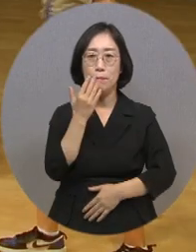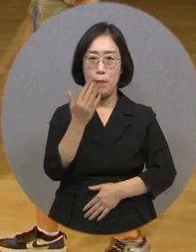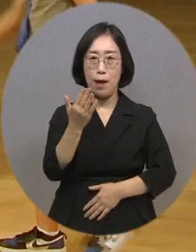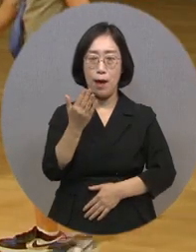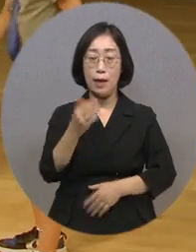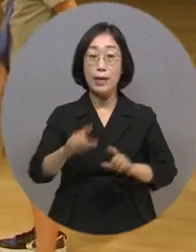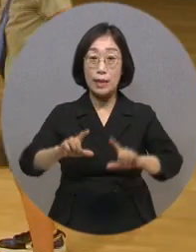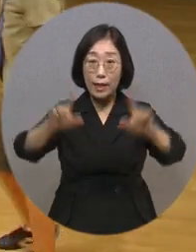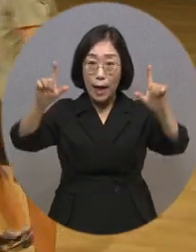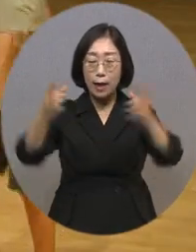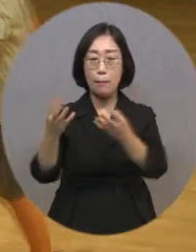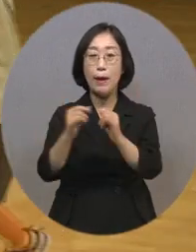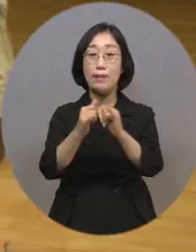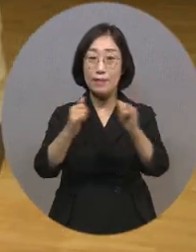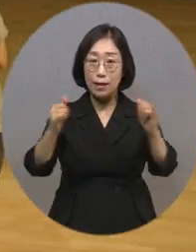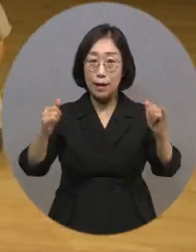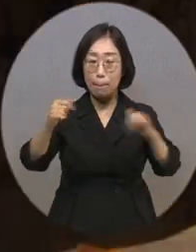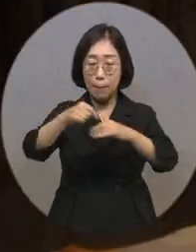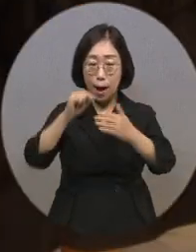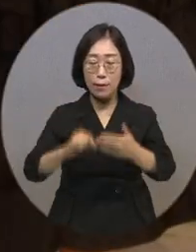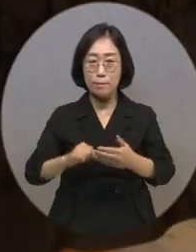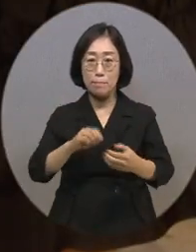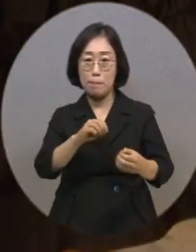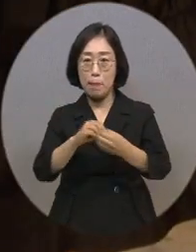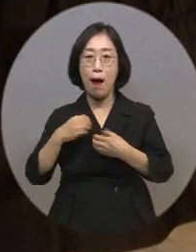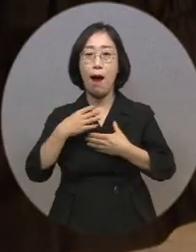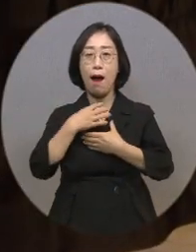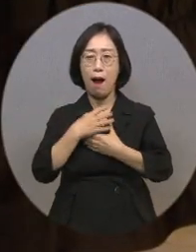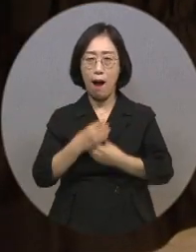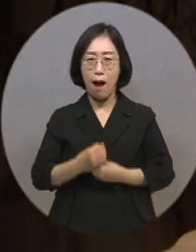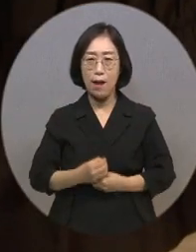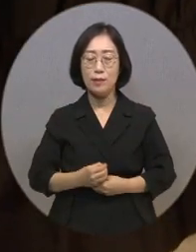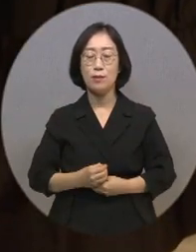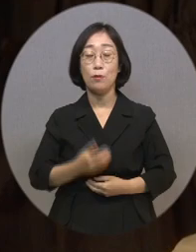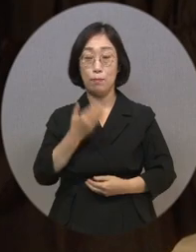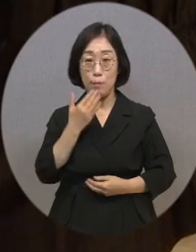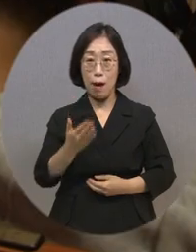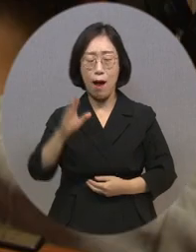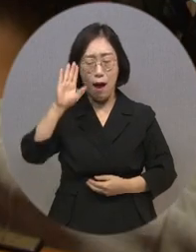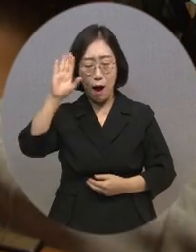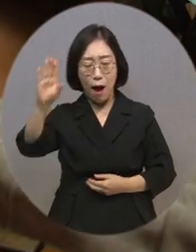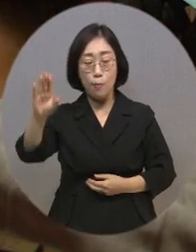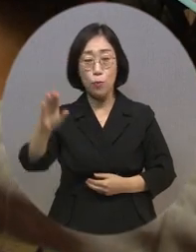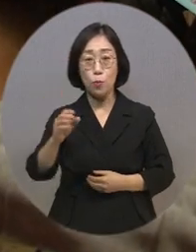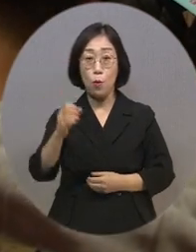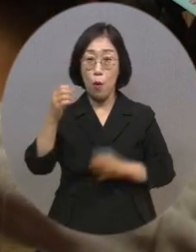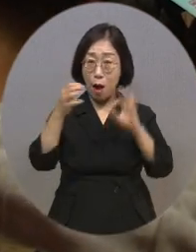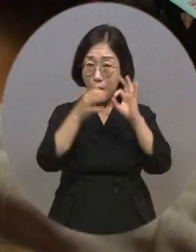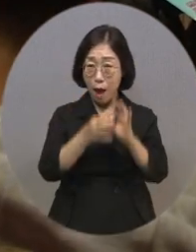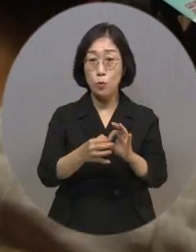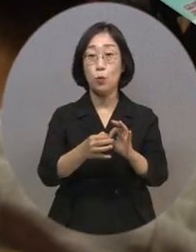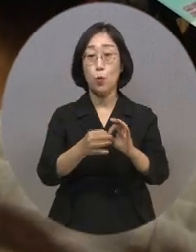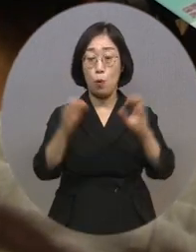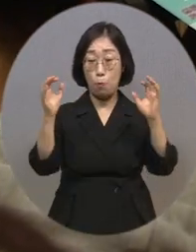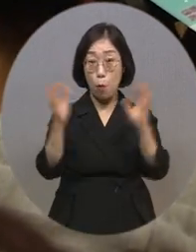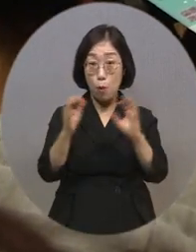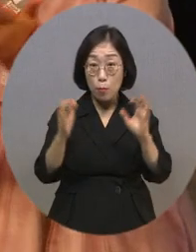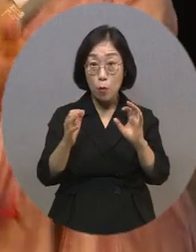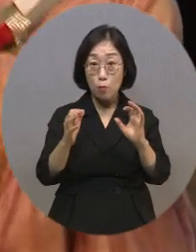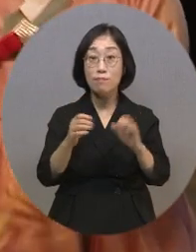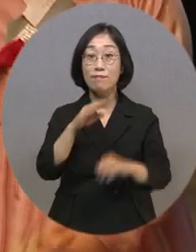이번 공연이 많은 사람들에게 마음의 안정을 주었듯 앞으로도 이런 형식의 공연이 계속 이어져 많은 이들에게 긍정적인